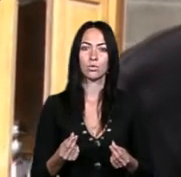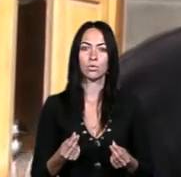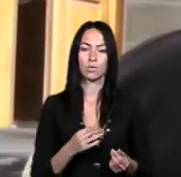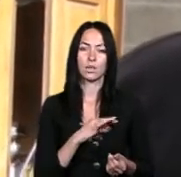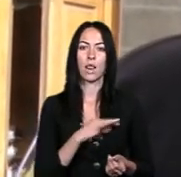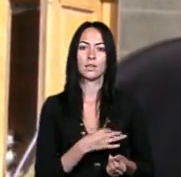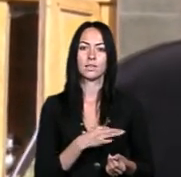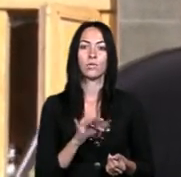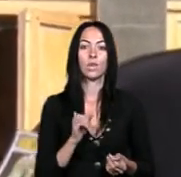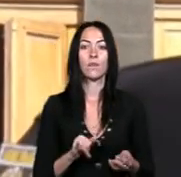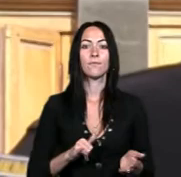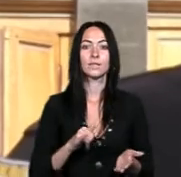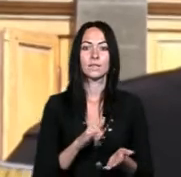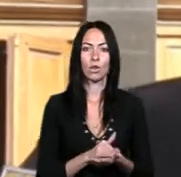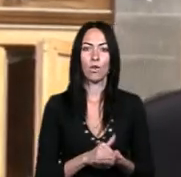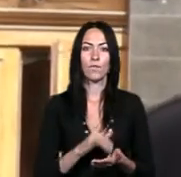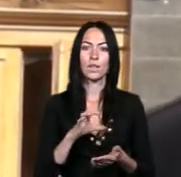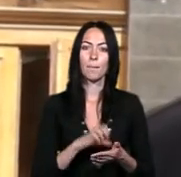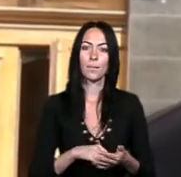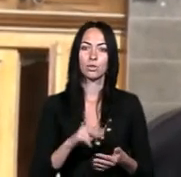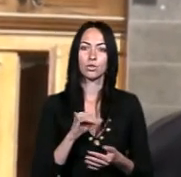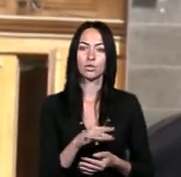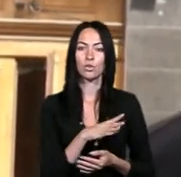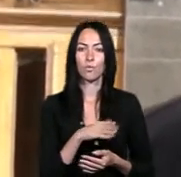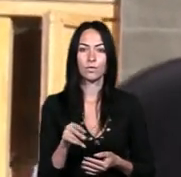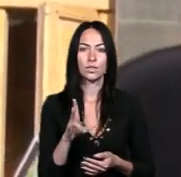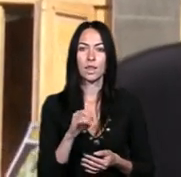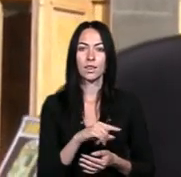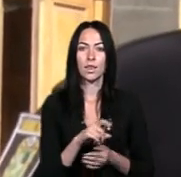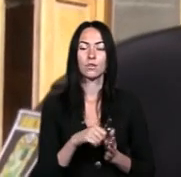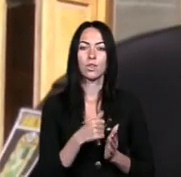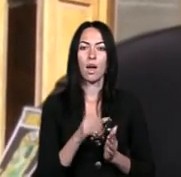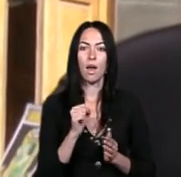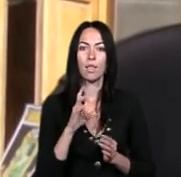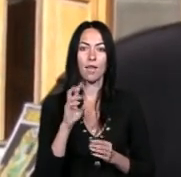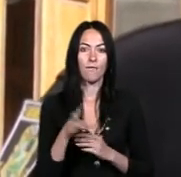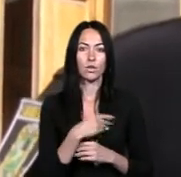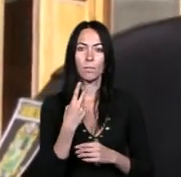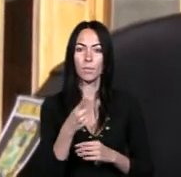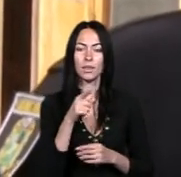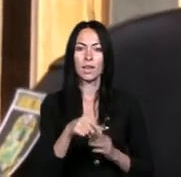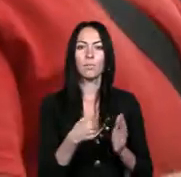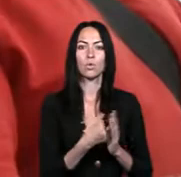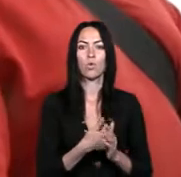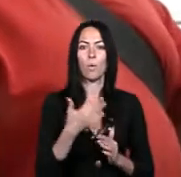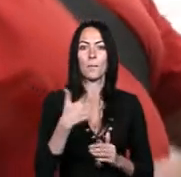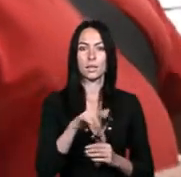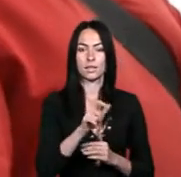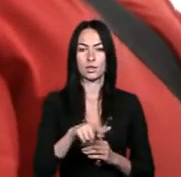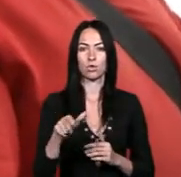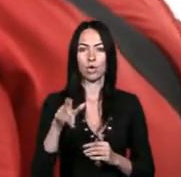слідство і встановити причетні всіх, не лише 16. На відео ми бачимо там до 50 чоловік.